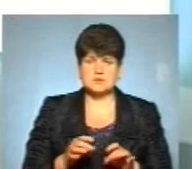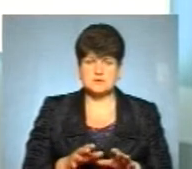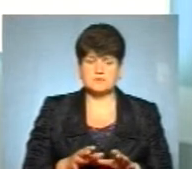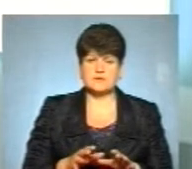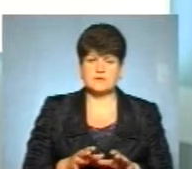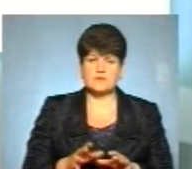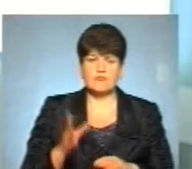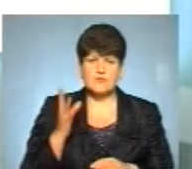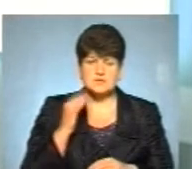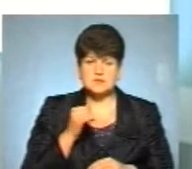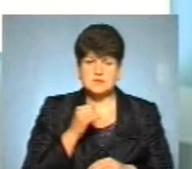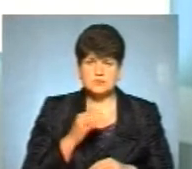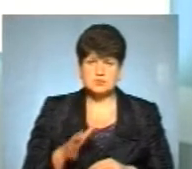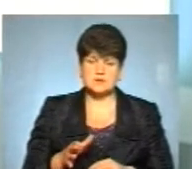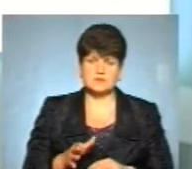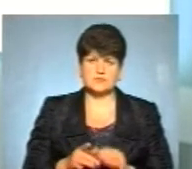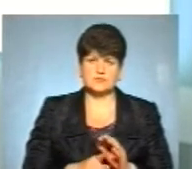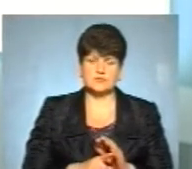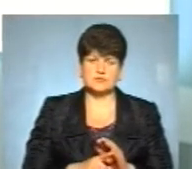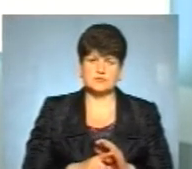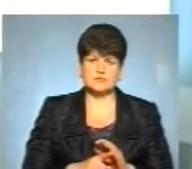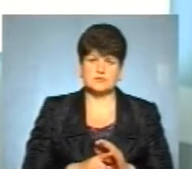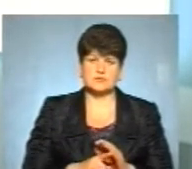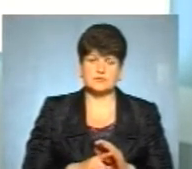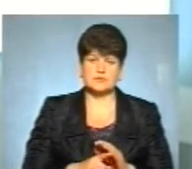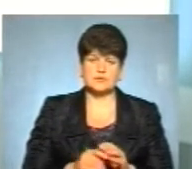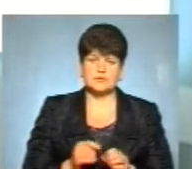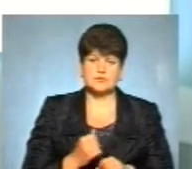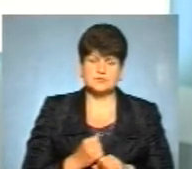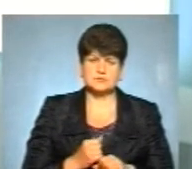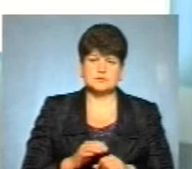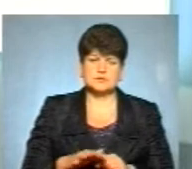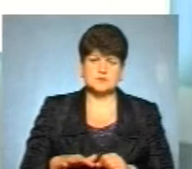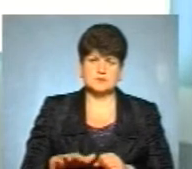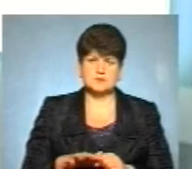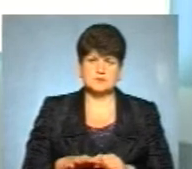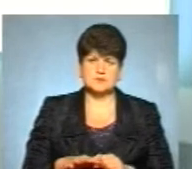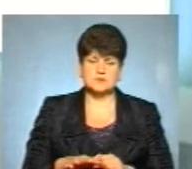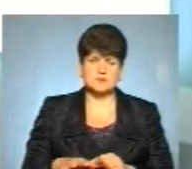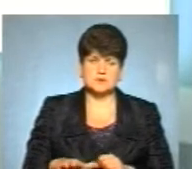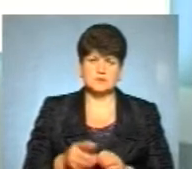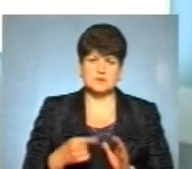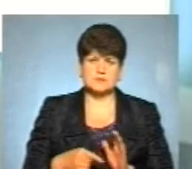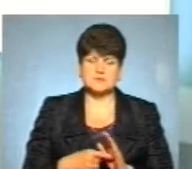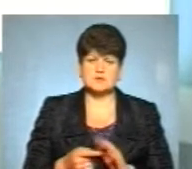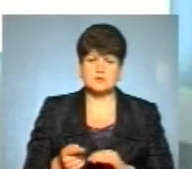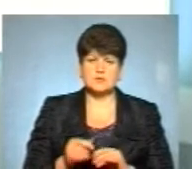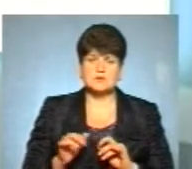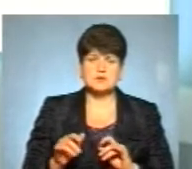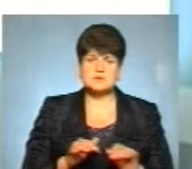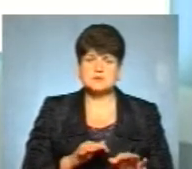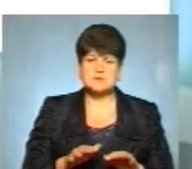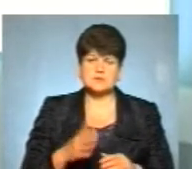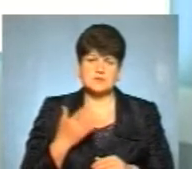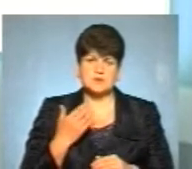вважати неможливим запровадження на території Тернопільської міської територіальної громади заходів з